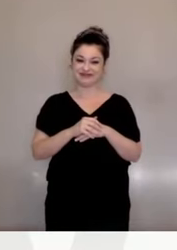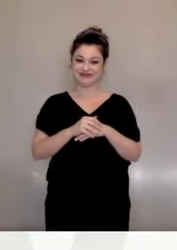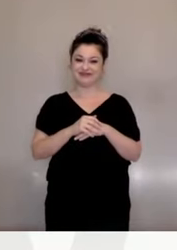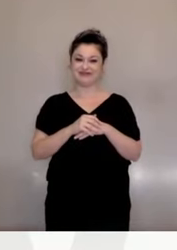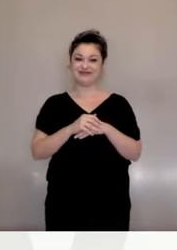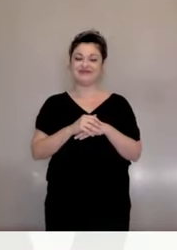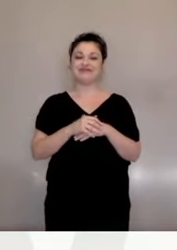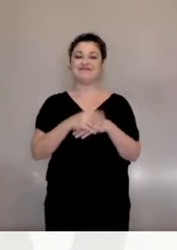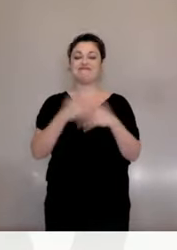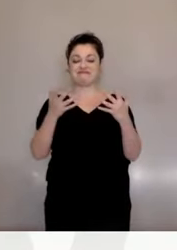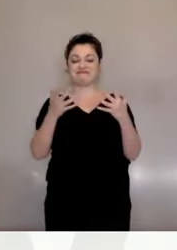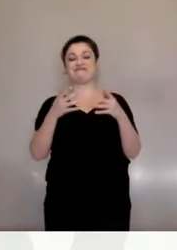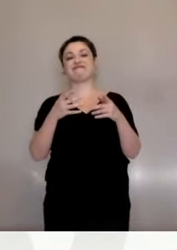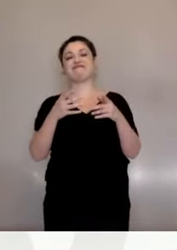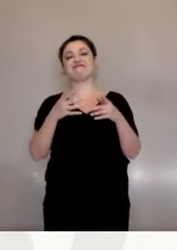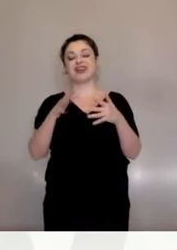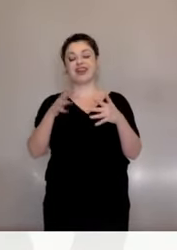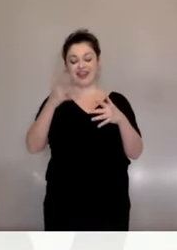Allora,